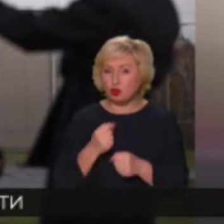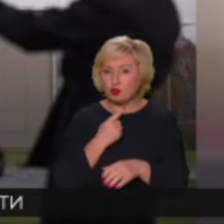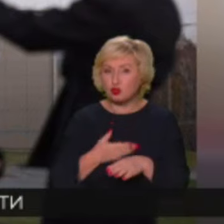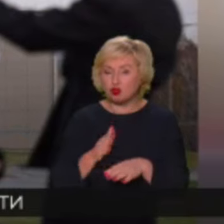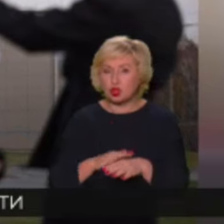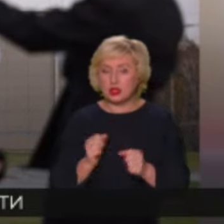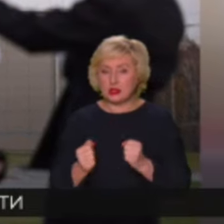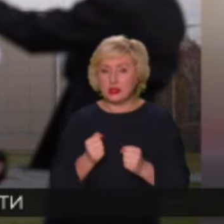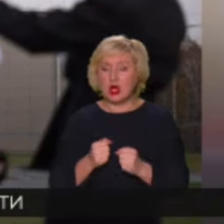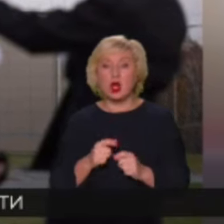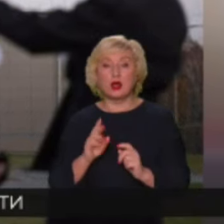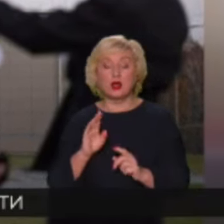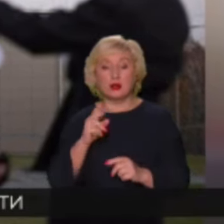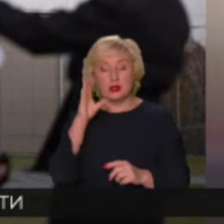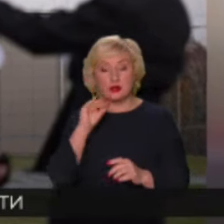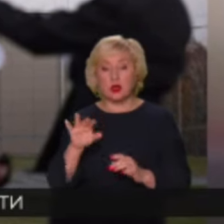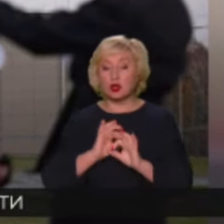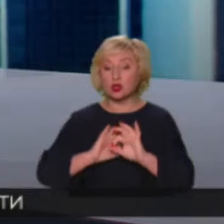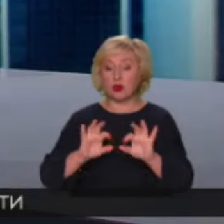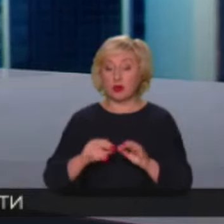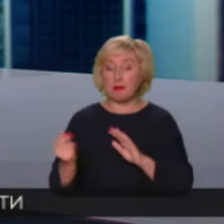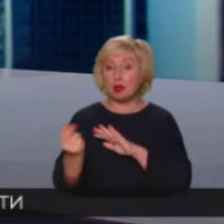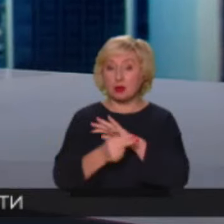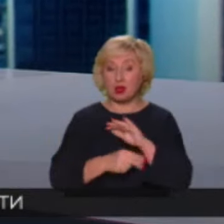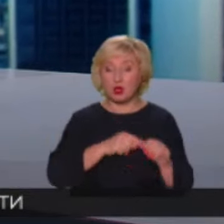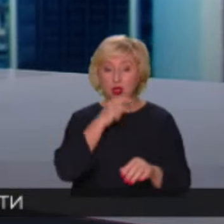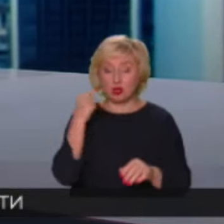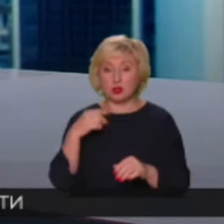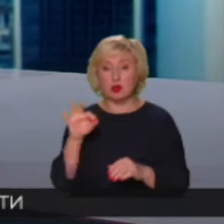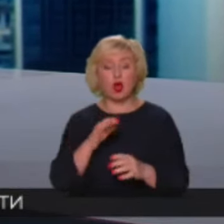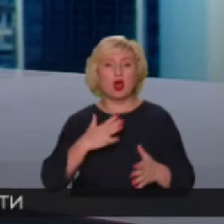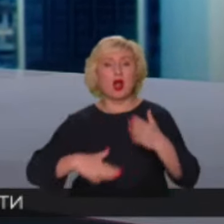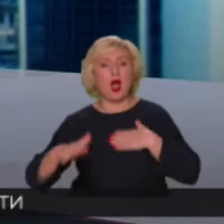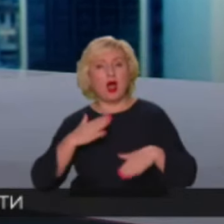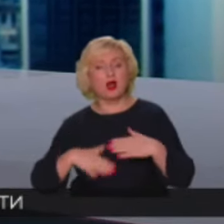напружилися. І незважаючи на те, що розповідали пропагандисти російські про радість, про те, що все буде добре.